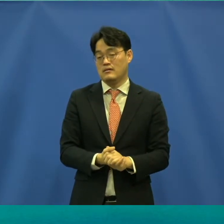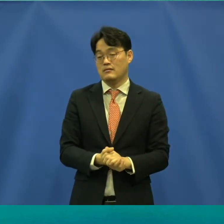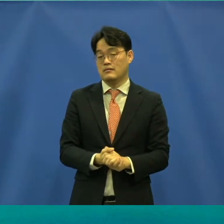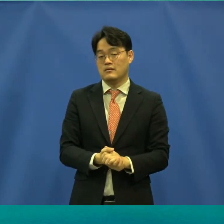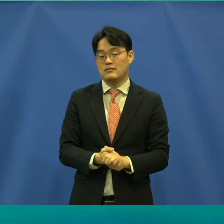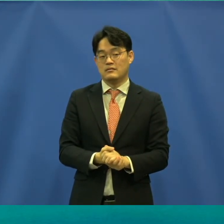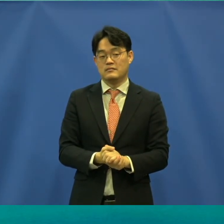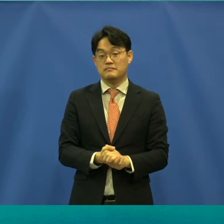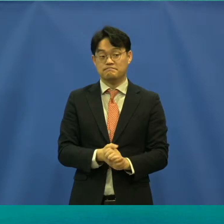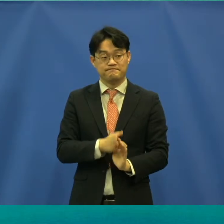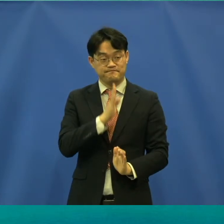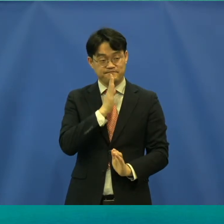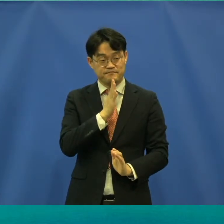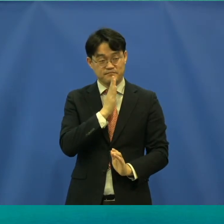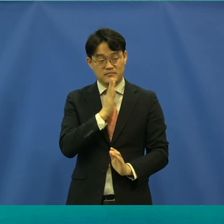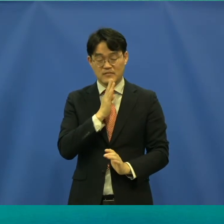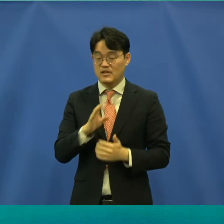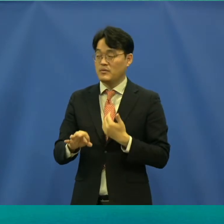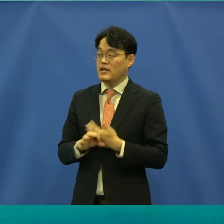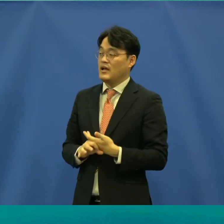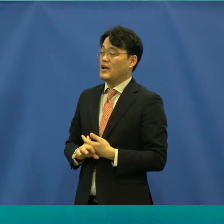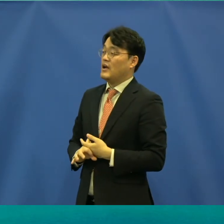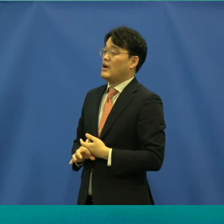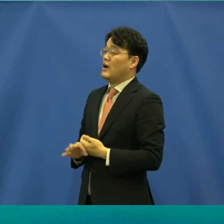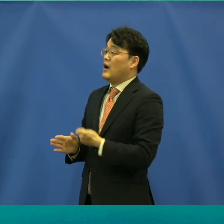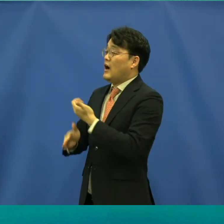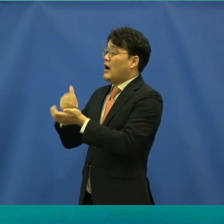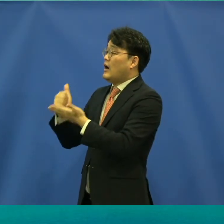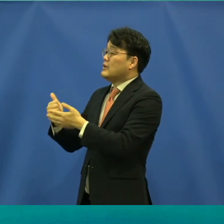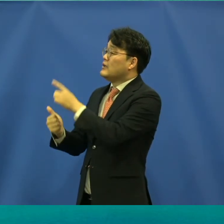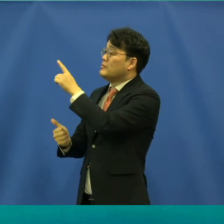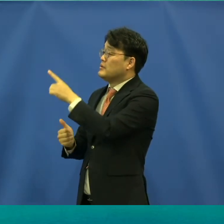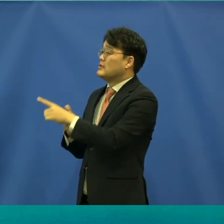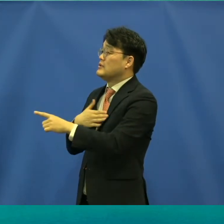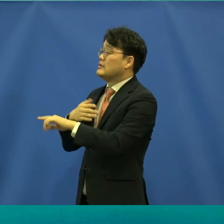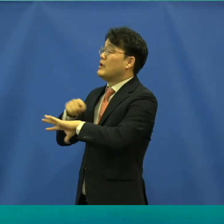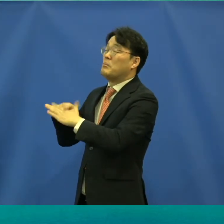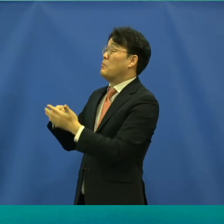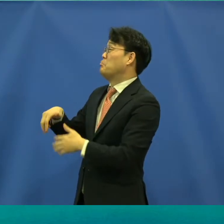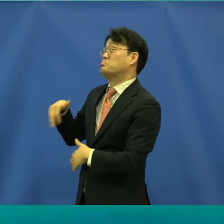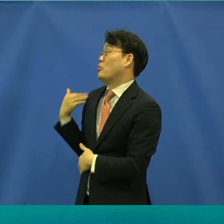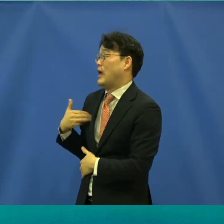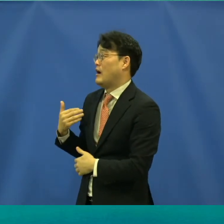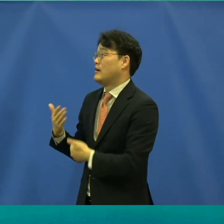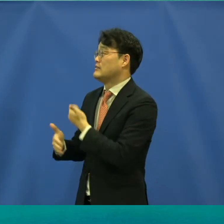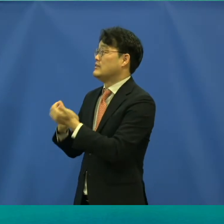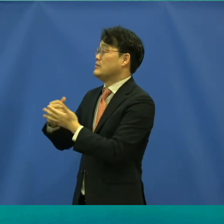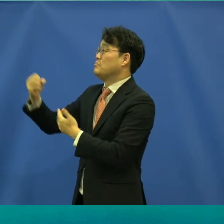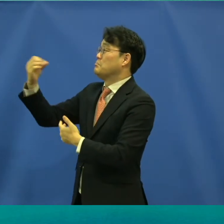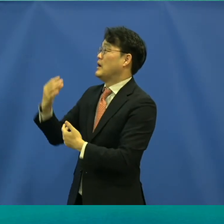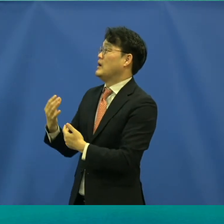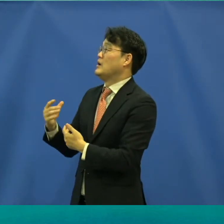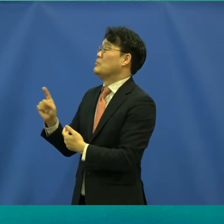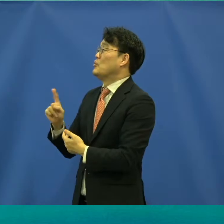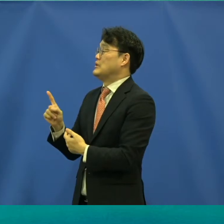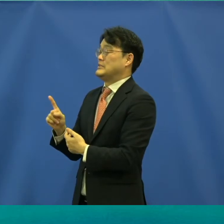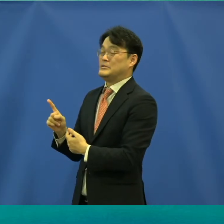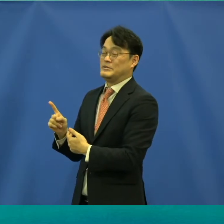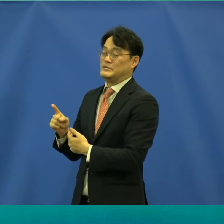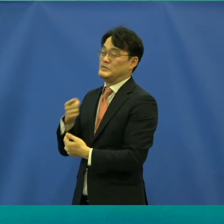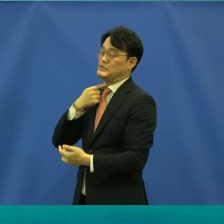근데 뭔가 불편해지는 거죠. 말씀에 대한 거부반응이 생기는 거죠. 하나님의 말씀과 내 생각이 충돌을 일으키는 거예요.